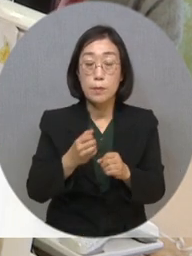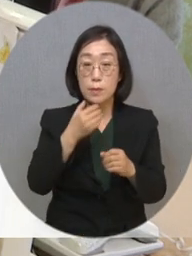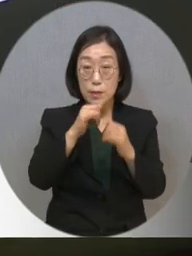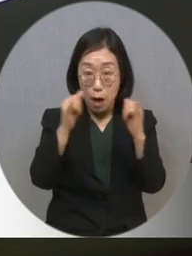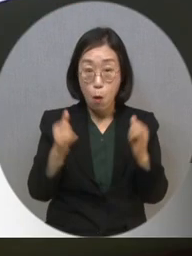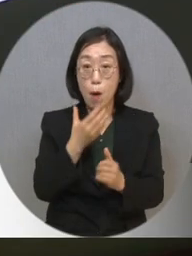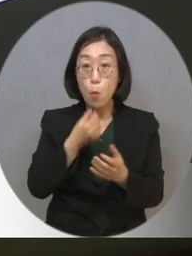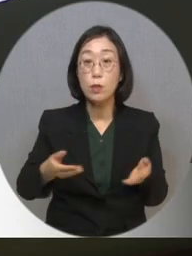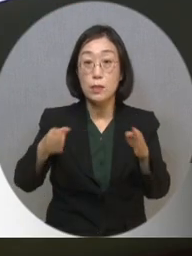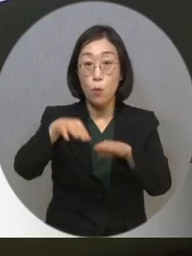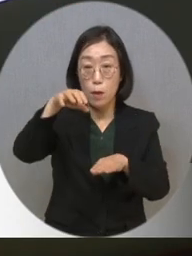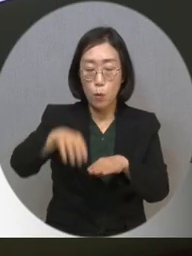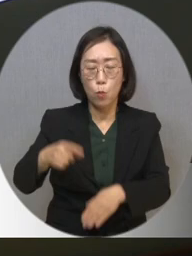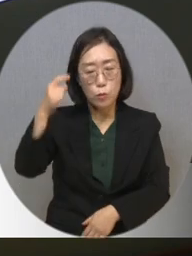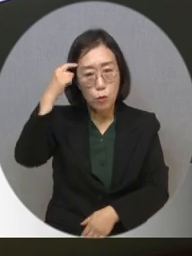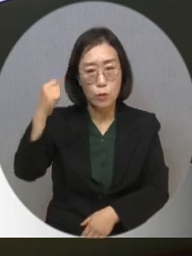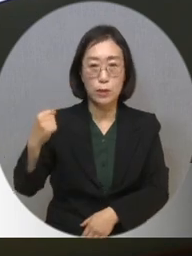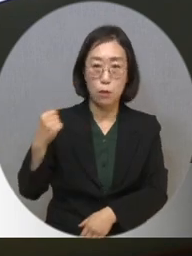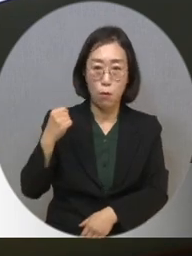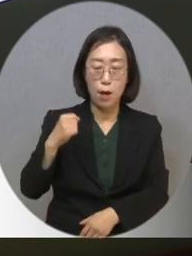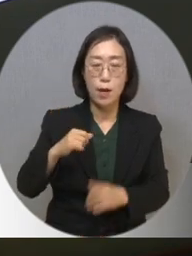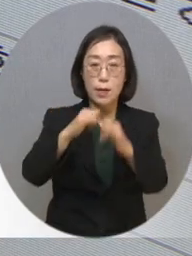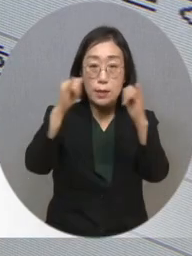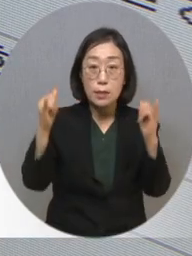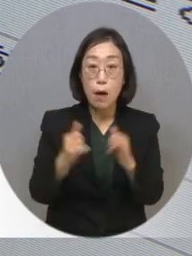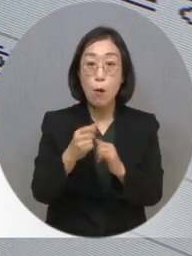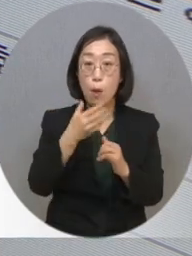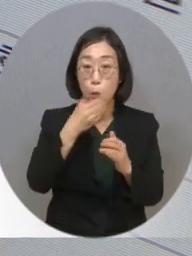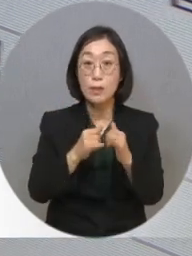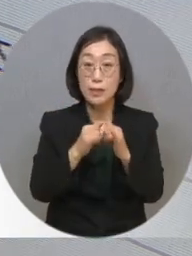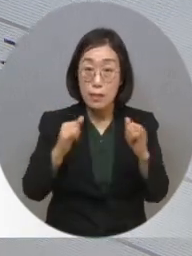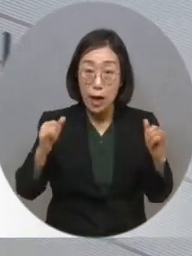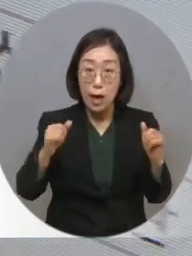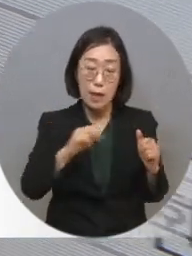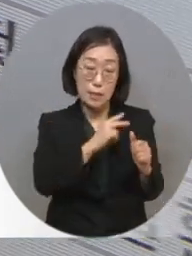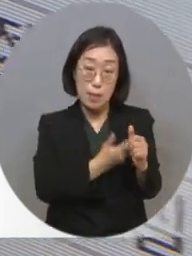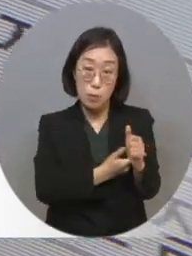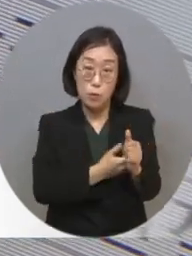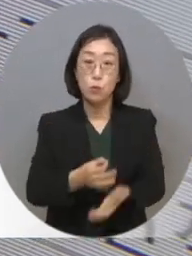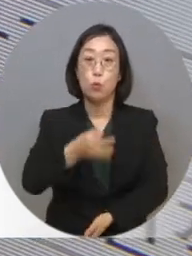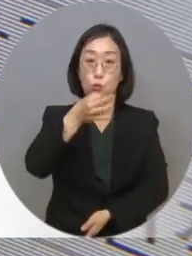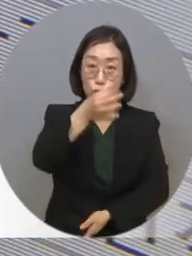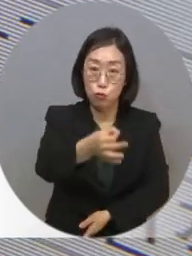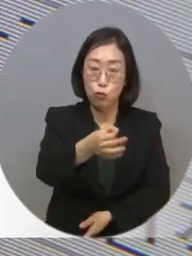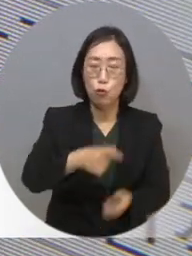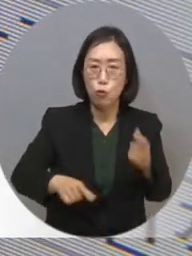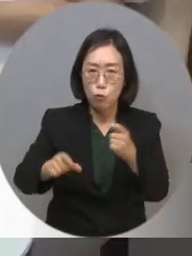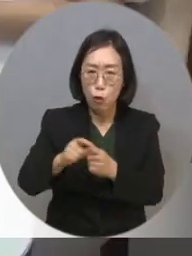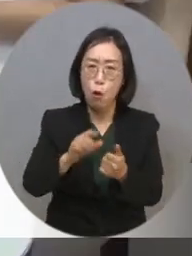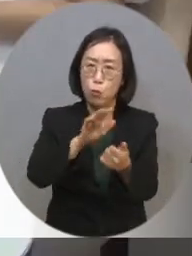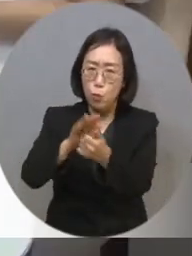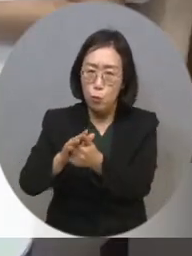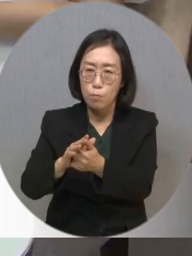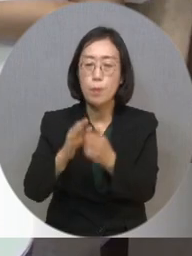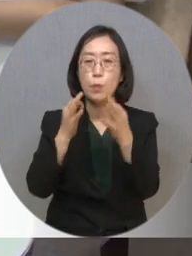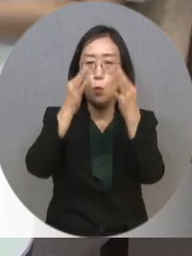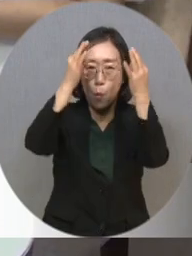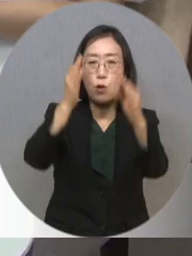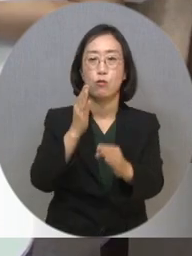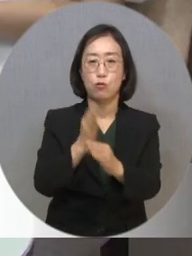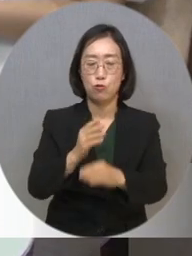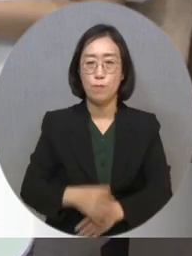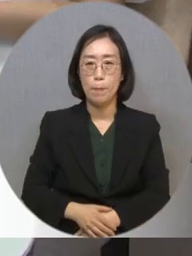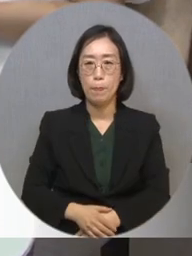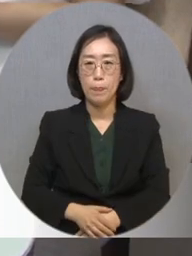대상으로 정신건강 사회 복지사 자격증 수당을 지급하는 등 정신건강 역량강화 대책을 추진 중입니다